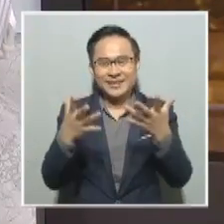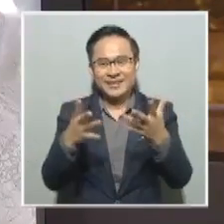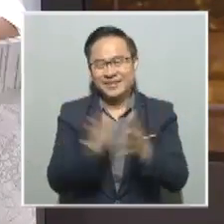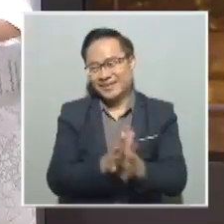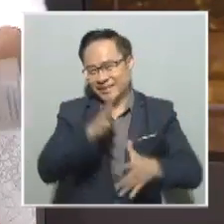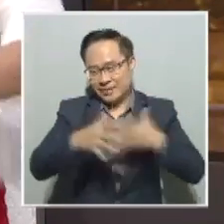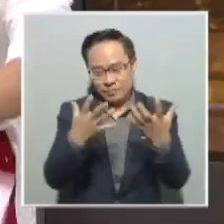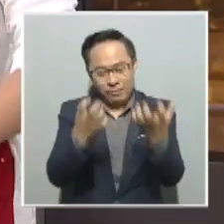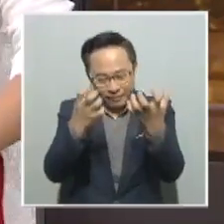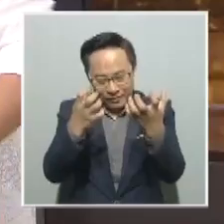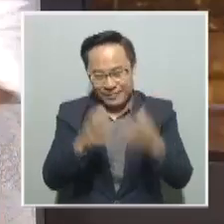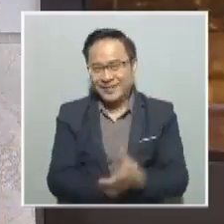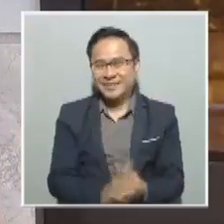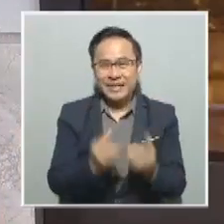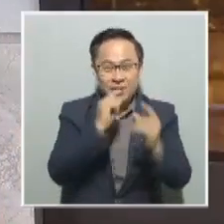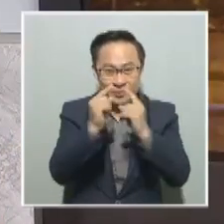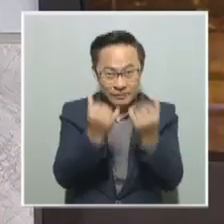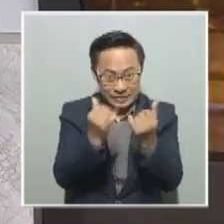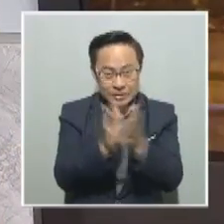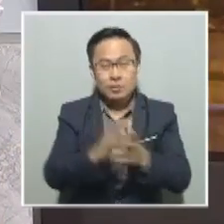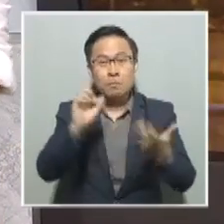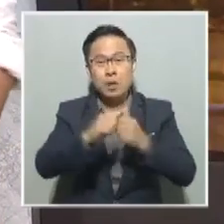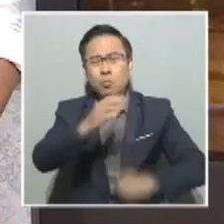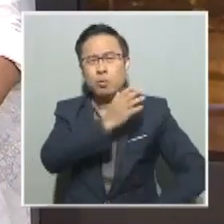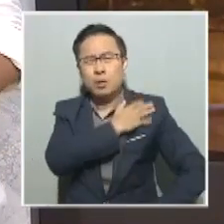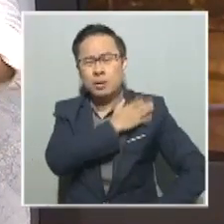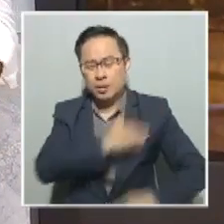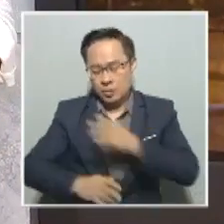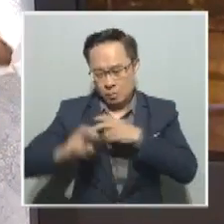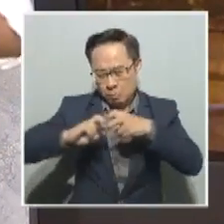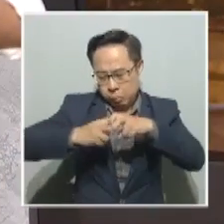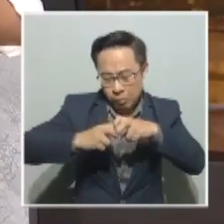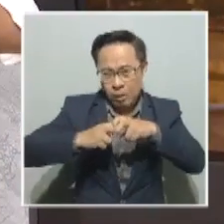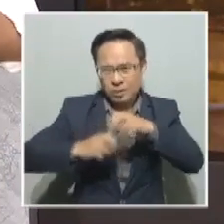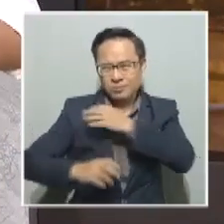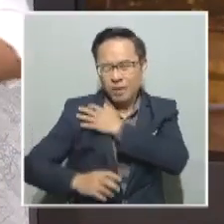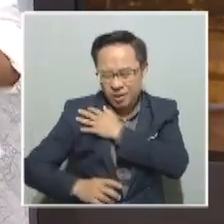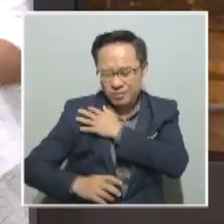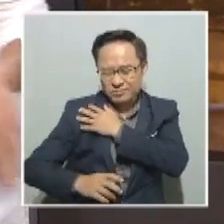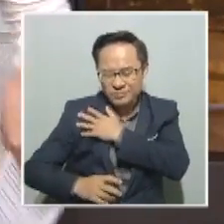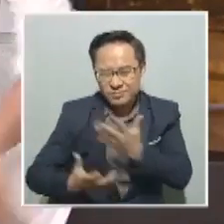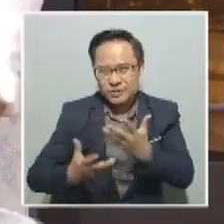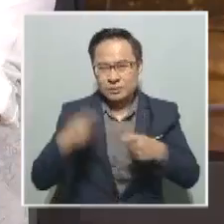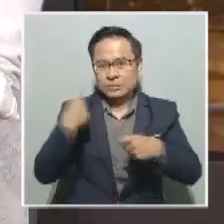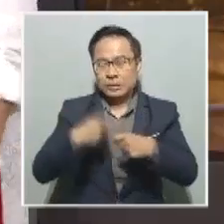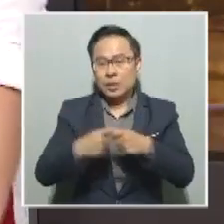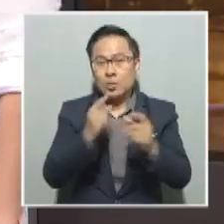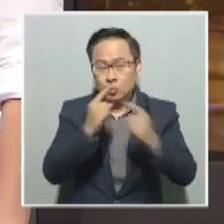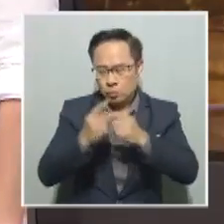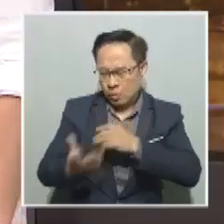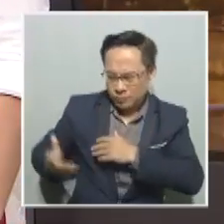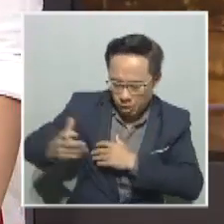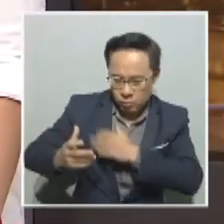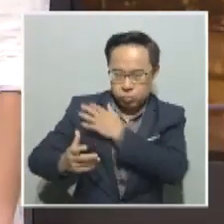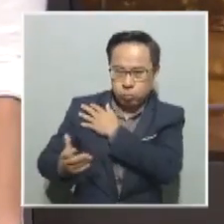จนอ้าวล็อกแล้วนิ้ว ครับส่วนของเราที่ไหลติด ใช่วันนี้เราจะมาพูดคุยกันเรื่องไหลติดเพราะว่าหลายคนไม่สามารถจะเหวี่ยงแ